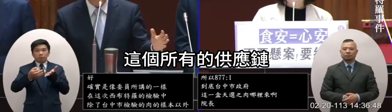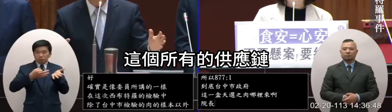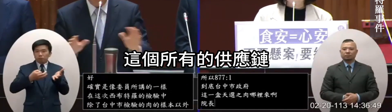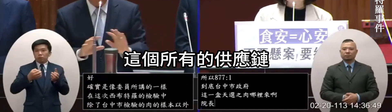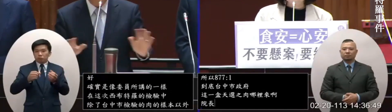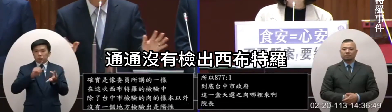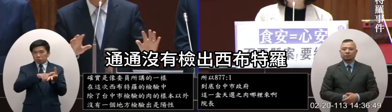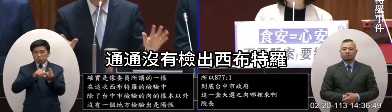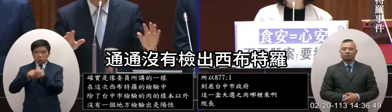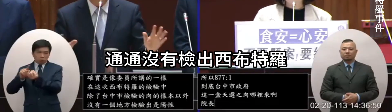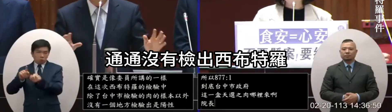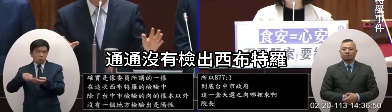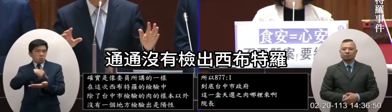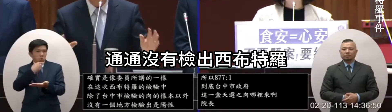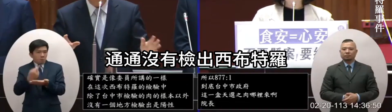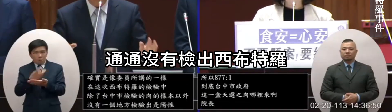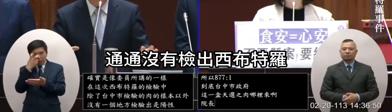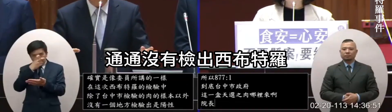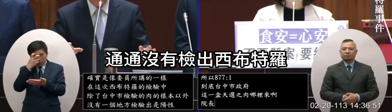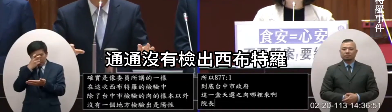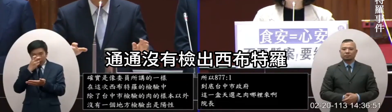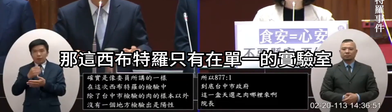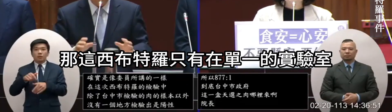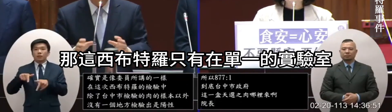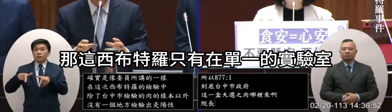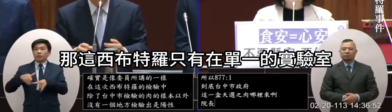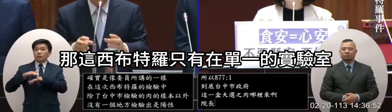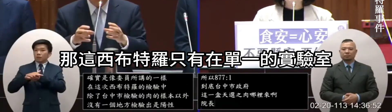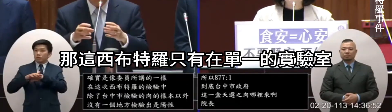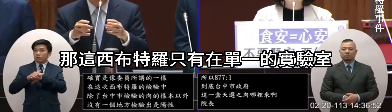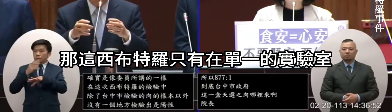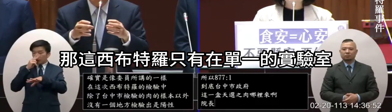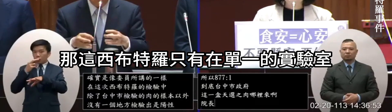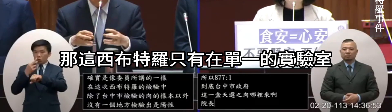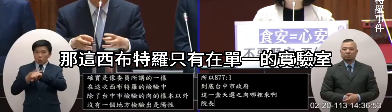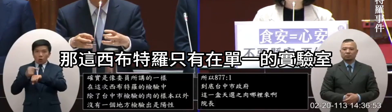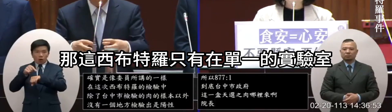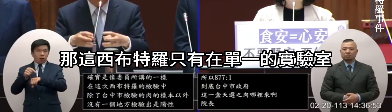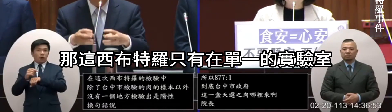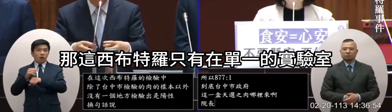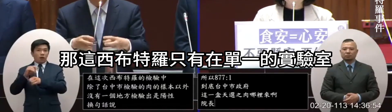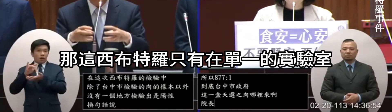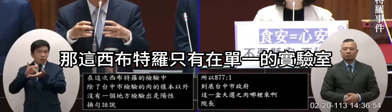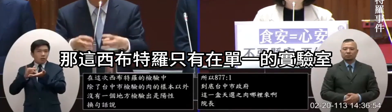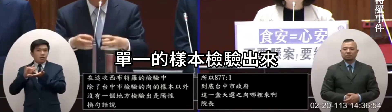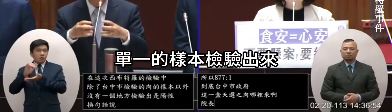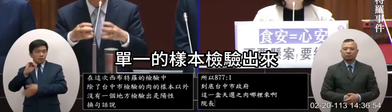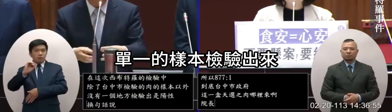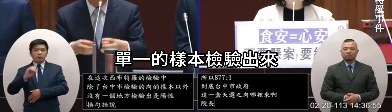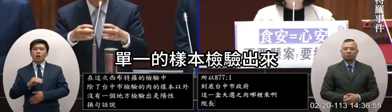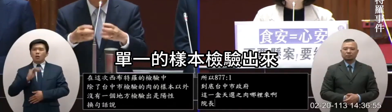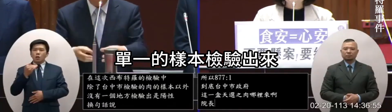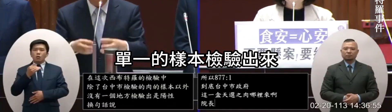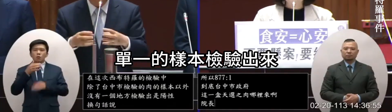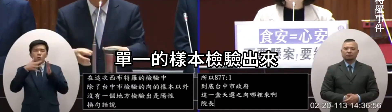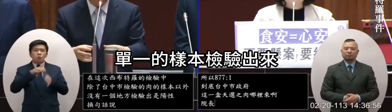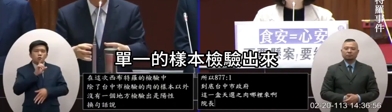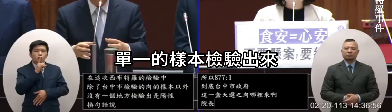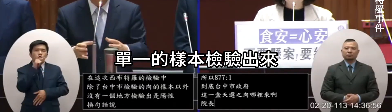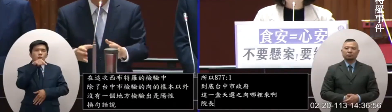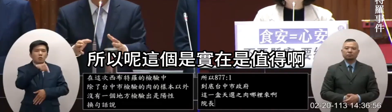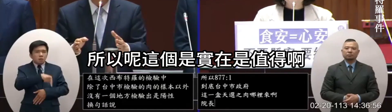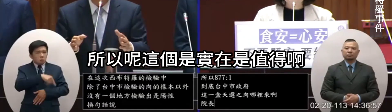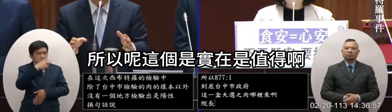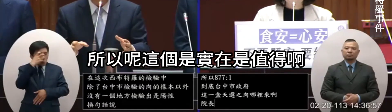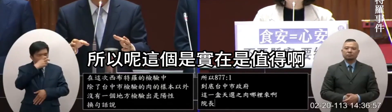的供应链，通通没有检出希普特罗。那这希普特罗只有在单一的实验室、单一的样本检验出